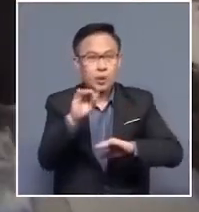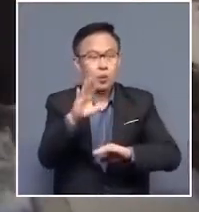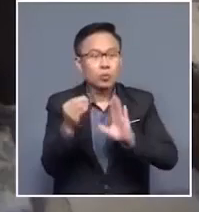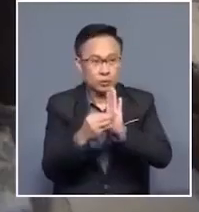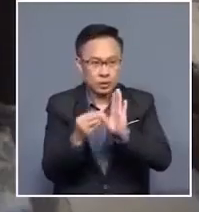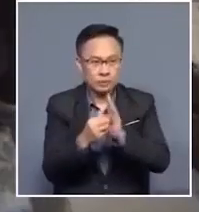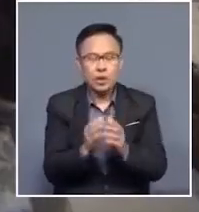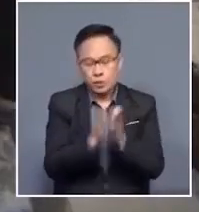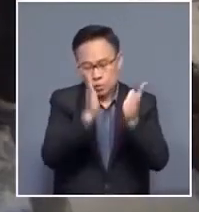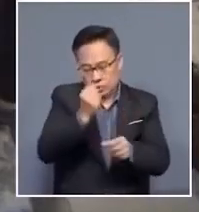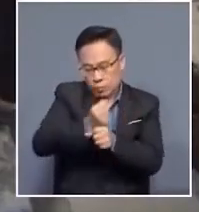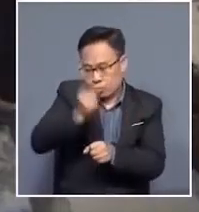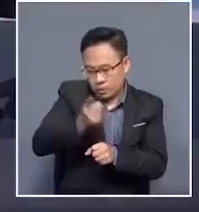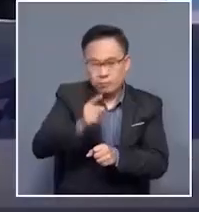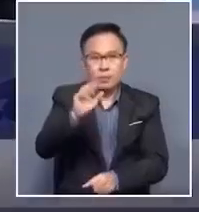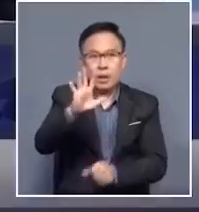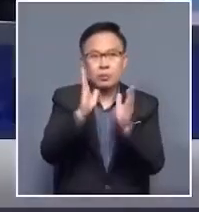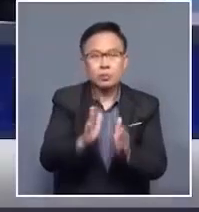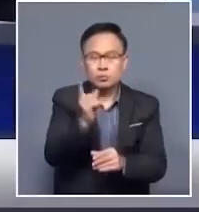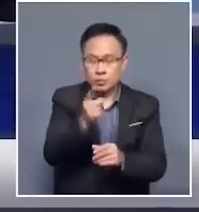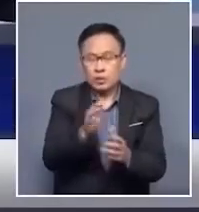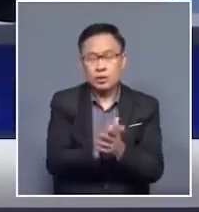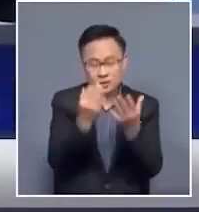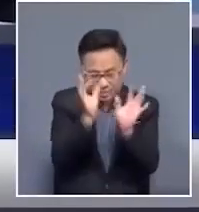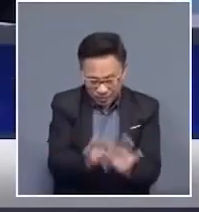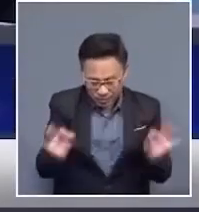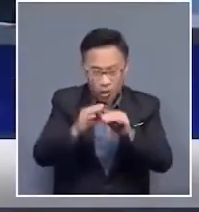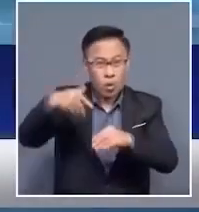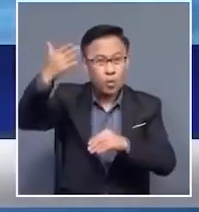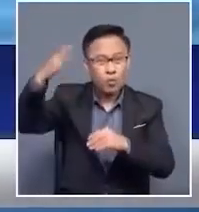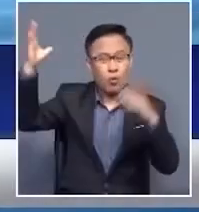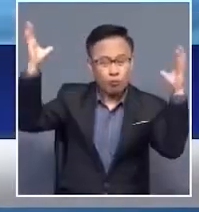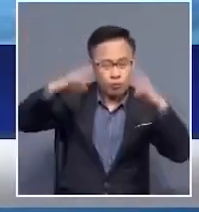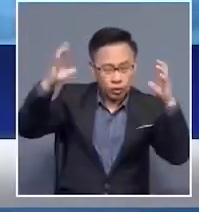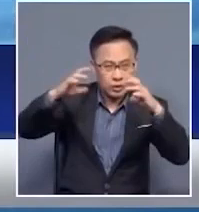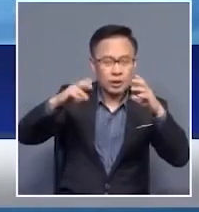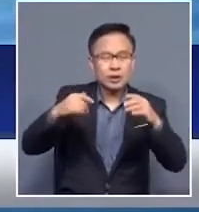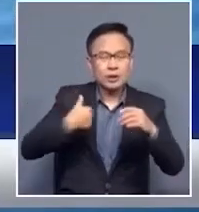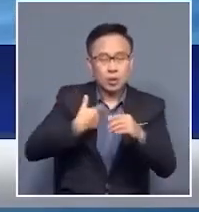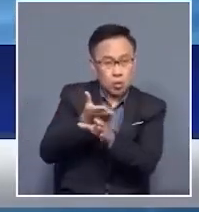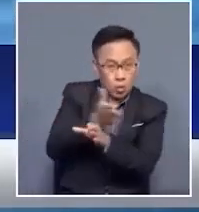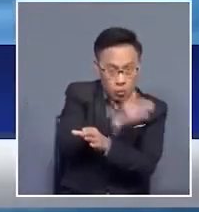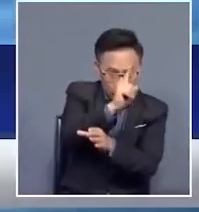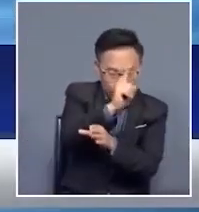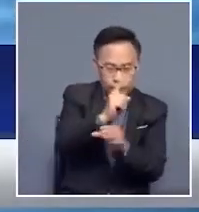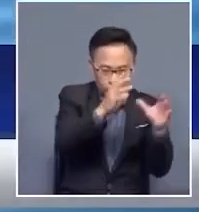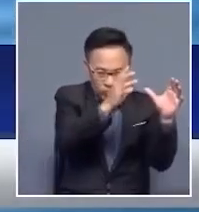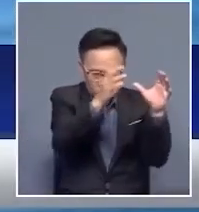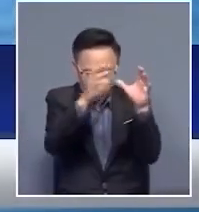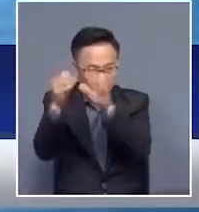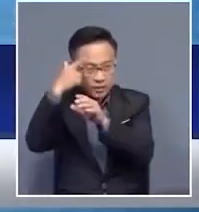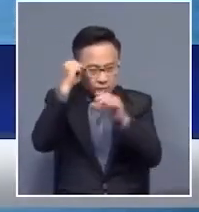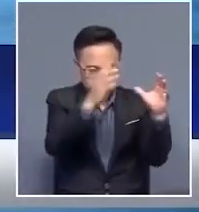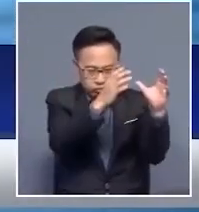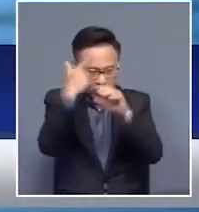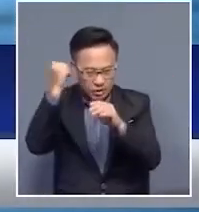าร์อยู่2แห่งนะครับที่สำคัญคือที่หนองจอกกับที่หนองแขมนะครับเมื่อเราตรวจพบว่าจะมีกลุ่มเมฆฝนนะ